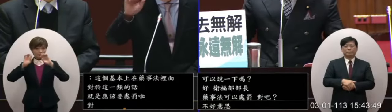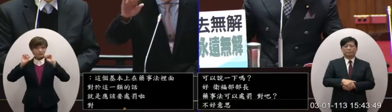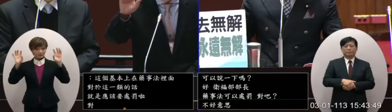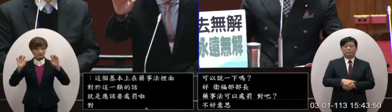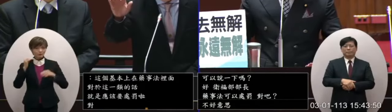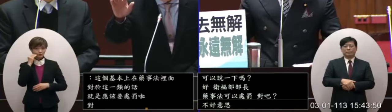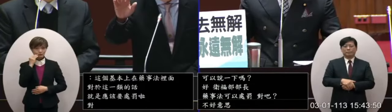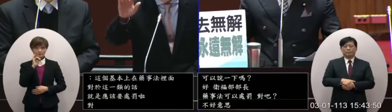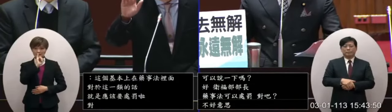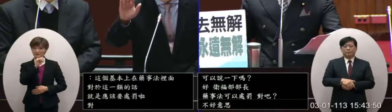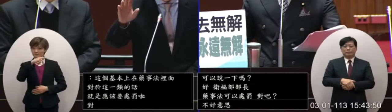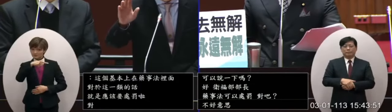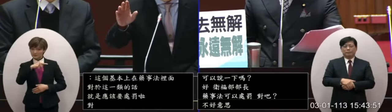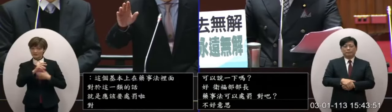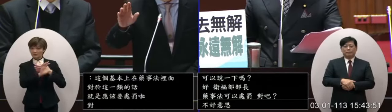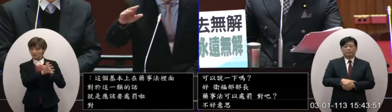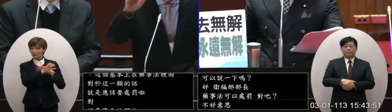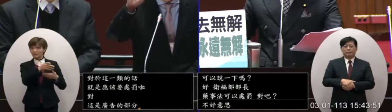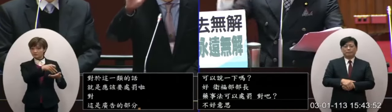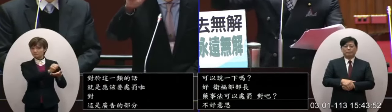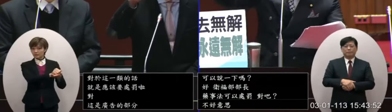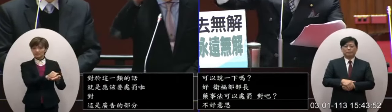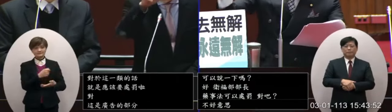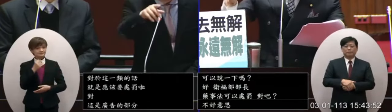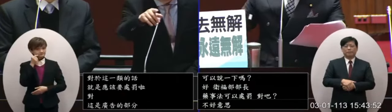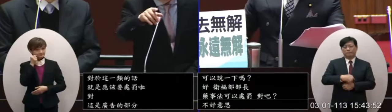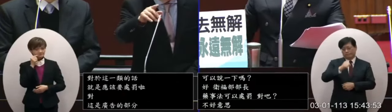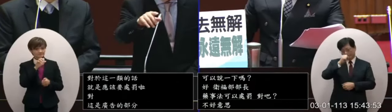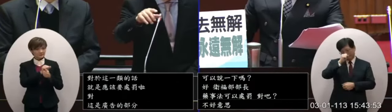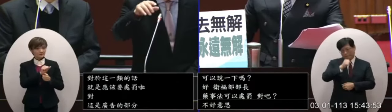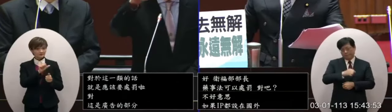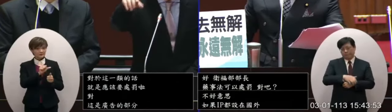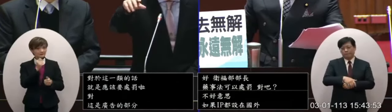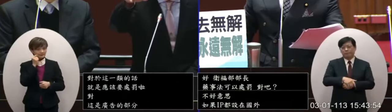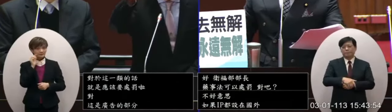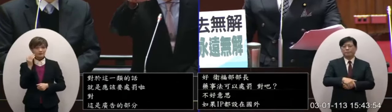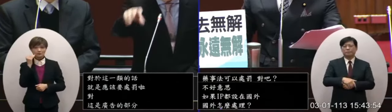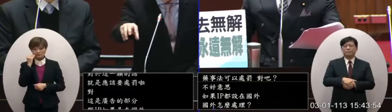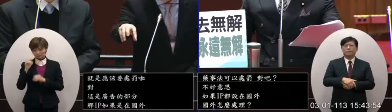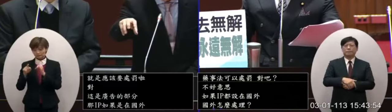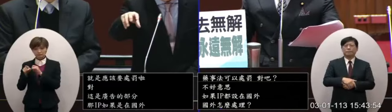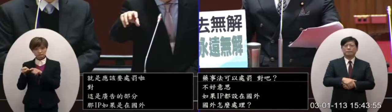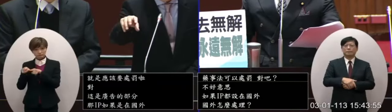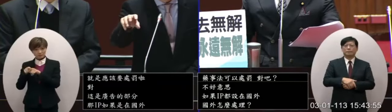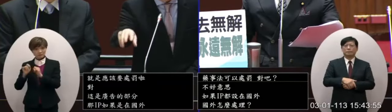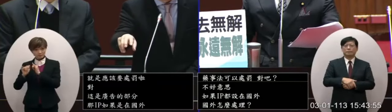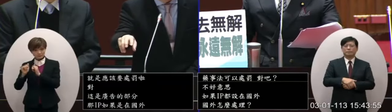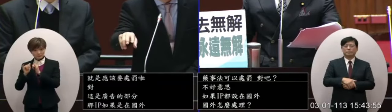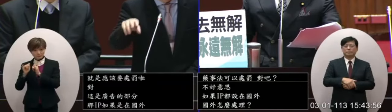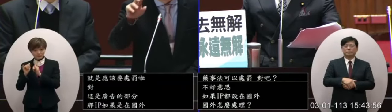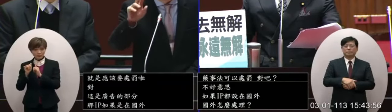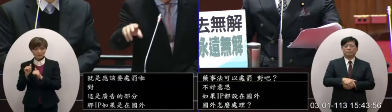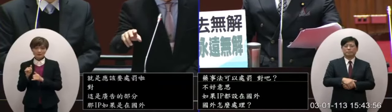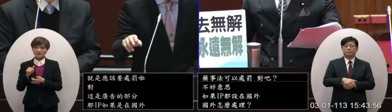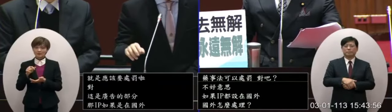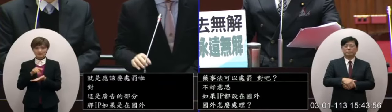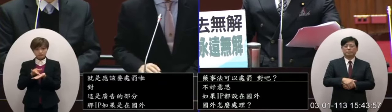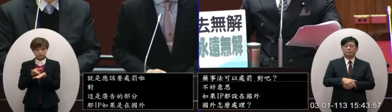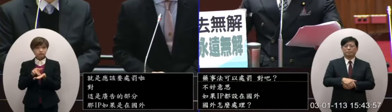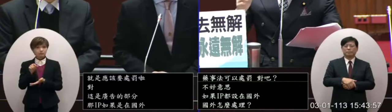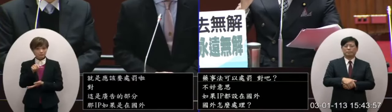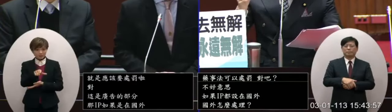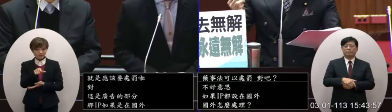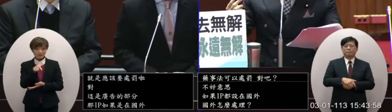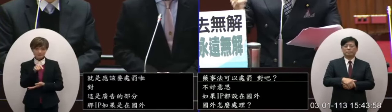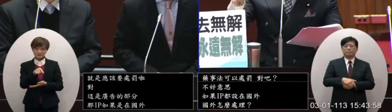那 ID 如果是在国外，的确有它的困难。但是，民众要买药，一定是现实的那个药在国内，所以我们可以来